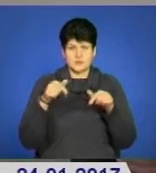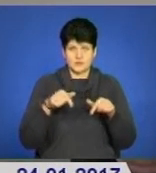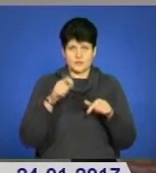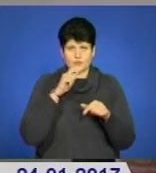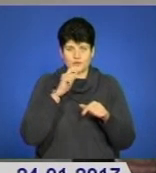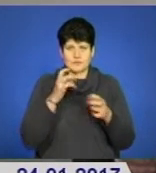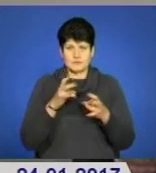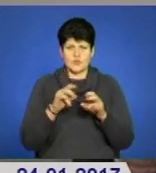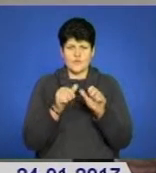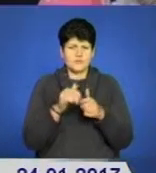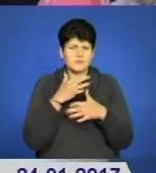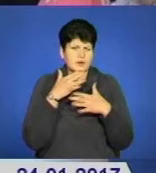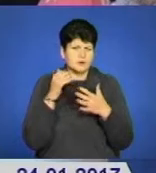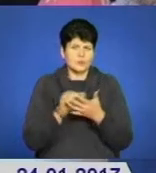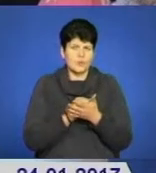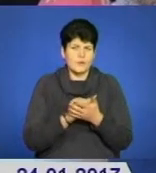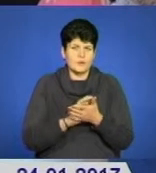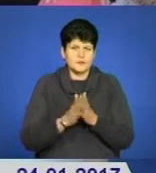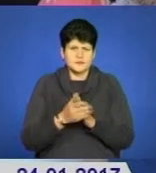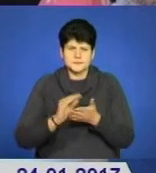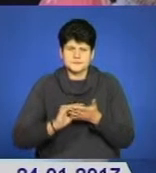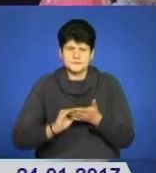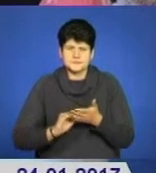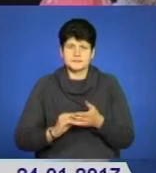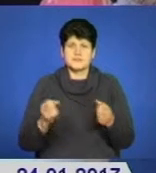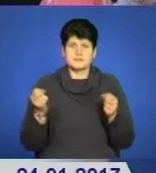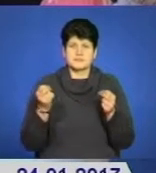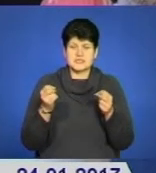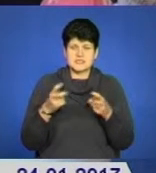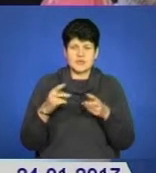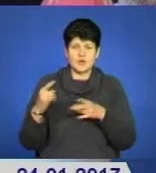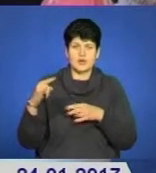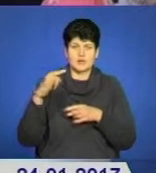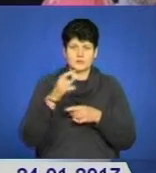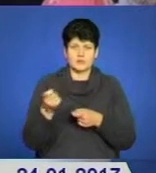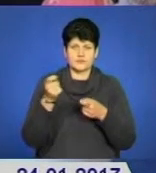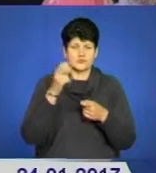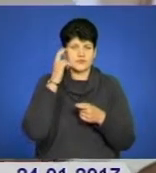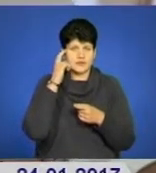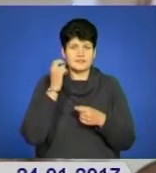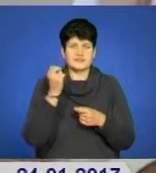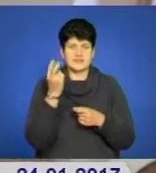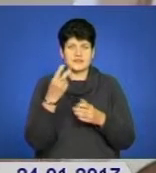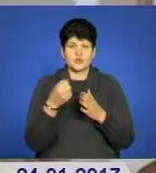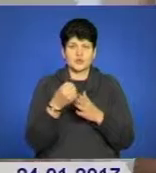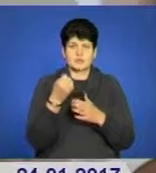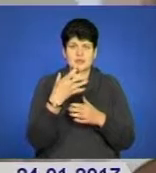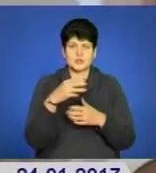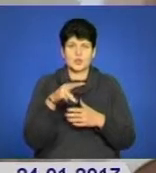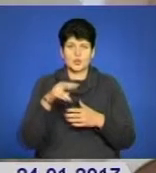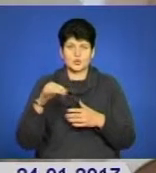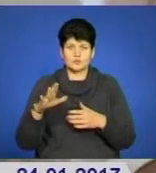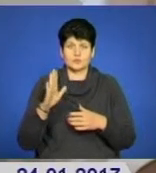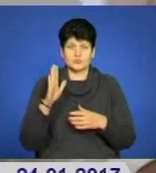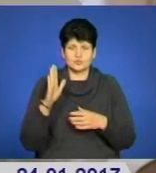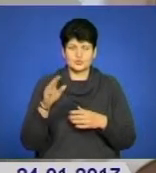довелося оформити безліч документів та договорів. Спеціальним літаком ікону доправлять до Києва. З 12 до 15 лютого вона